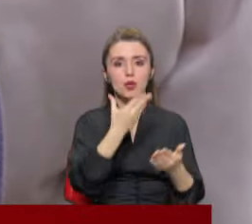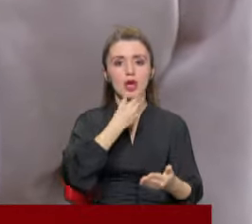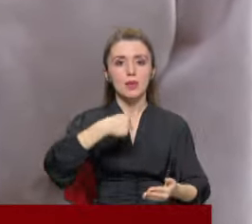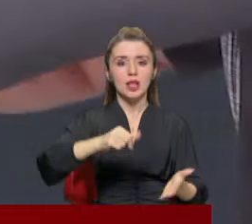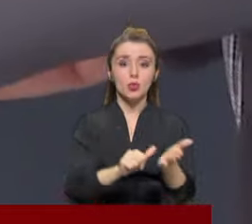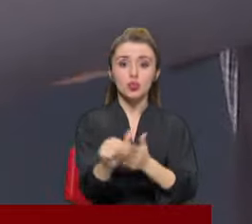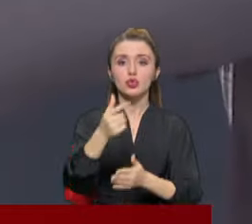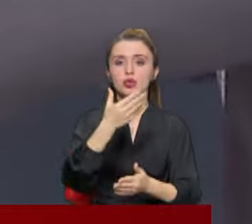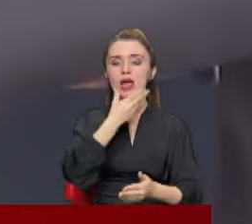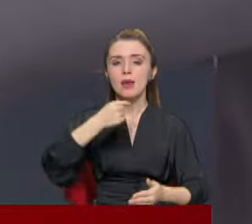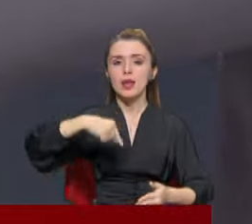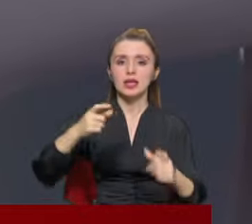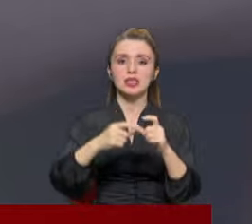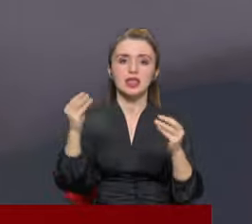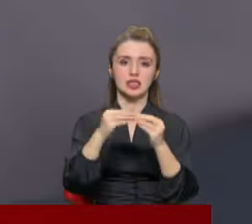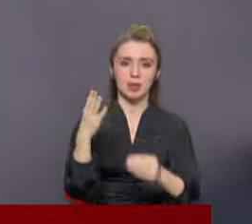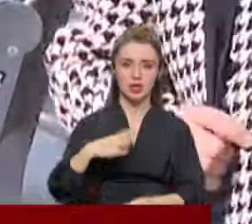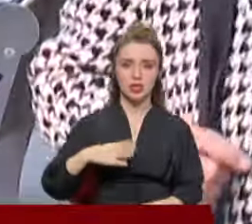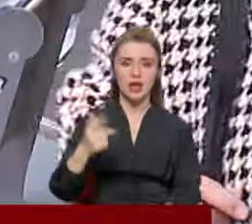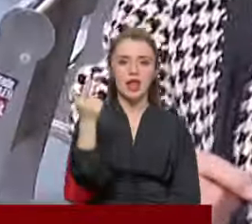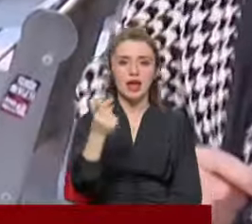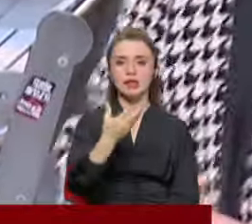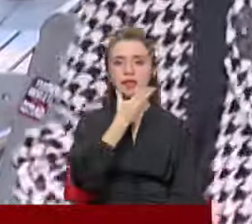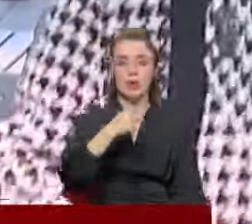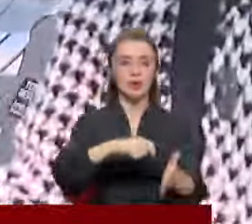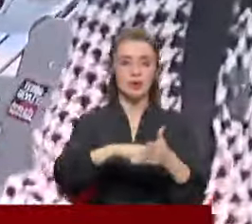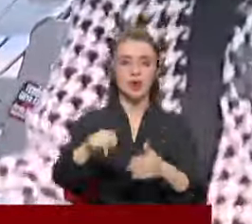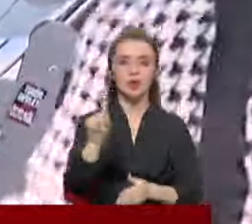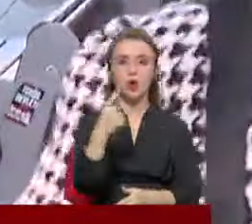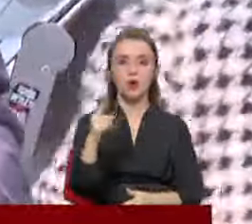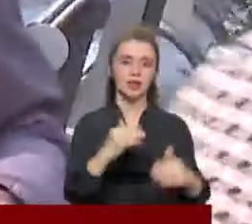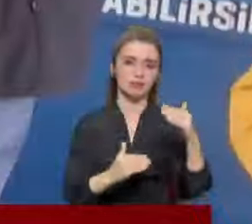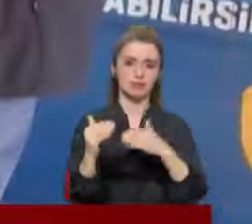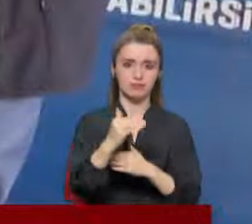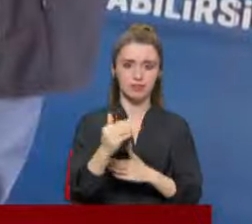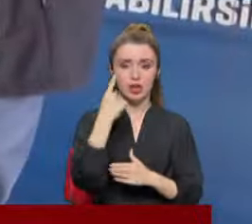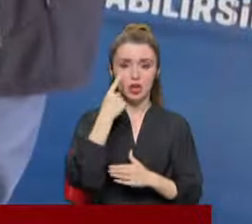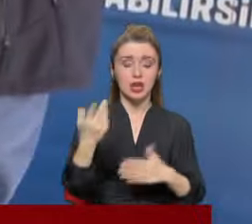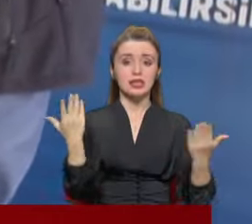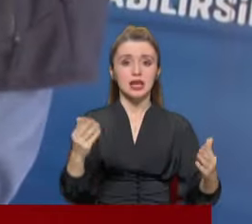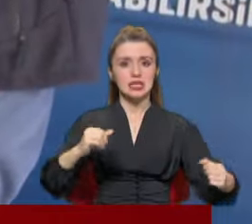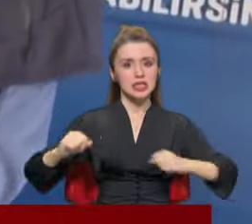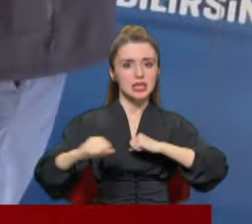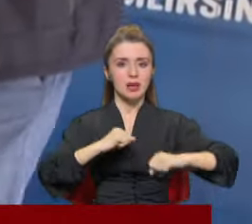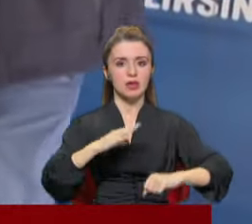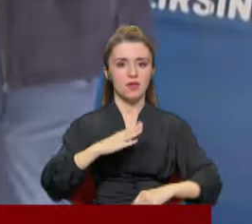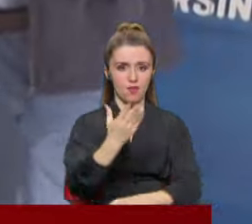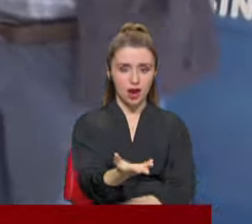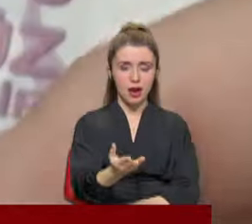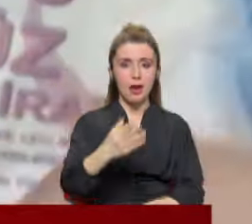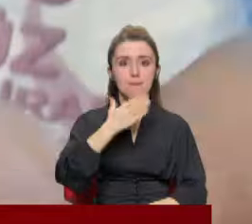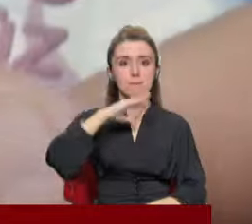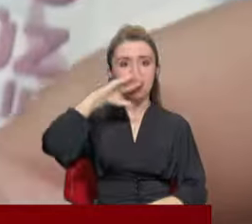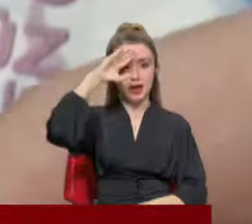tüm emekliler seyyanen zam bekliyor. En düşük emekli maaşının 10 bin liraya çıkarılmasına zaten tepkiliydi emekliler.